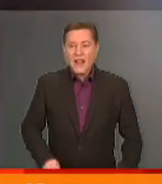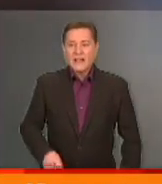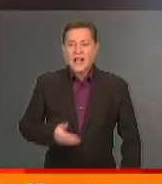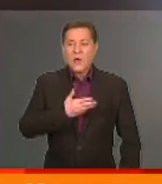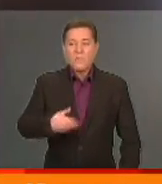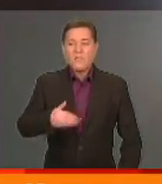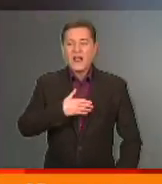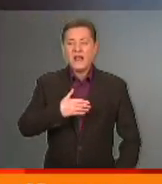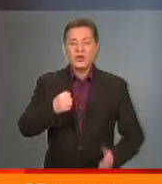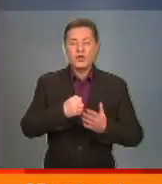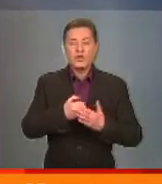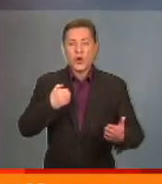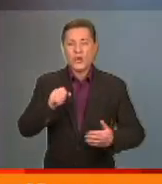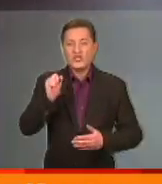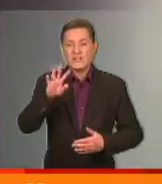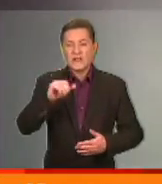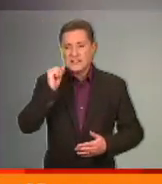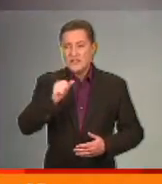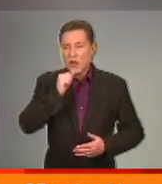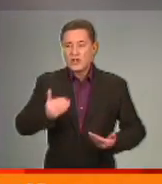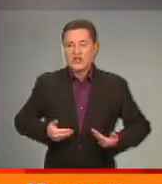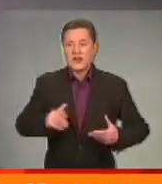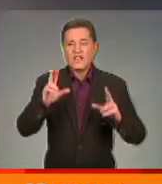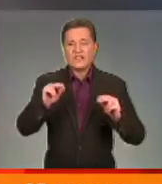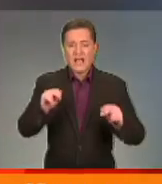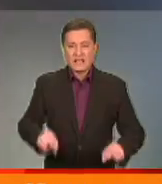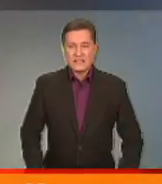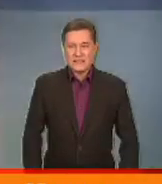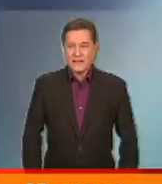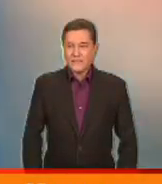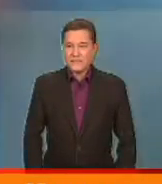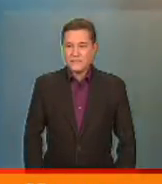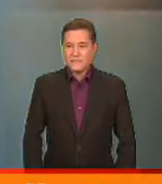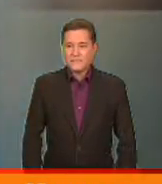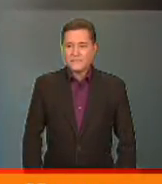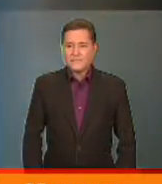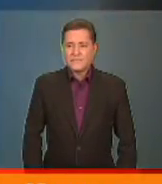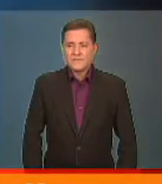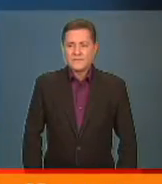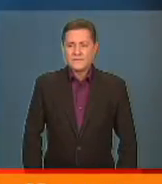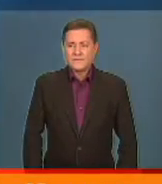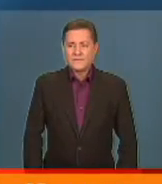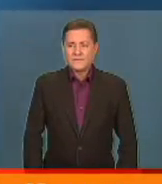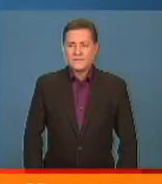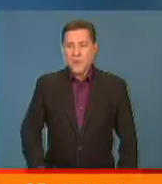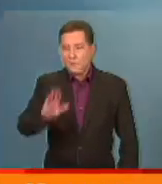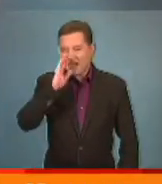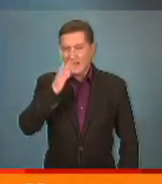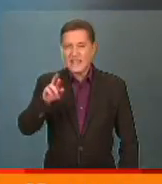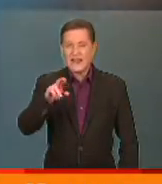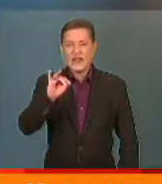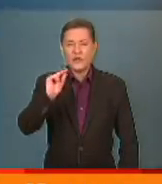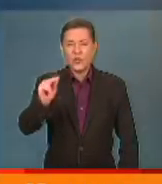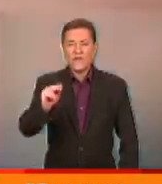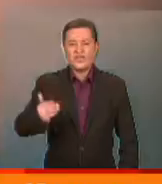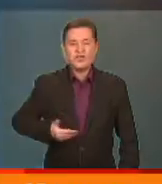жили щасливо в одній країні. Да краще, ніж це. Янукович предатель. Предатель Янукович. Но жили-то